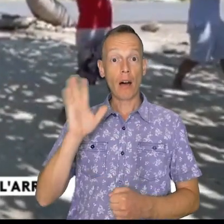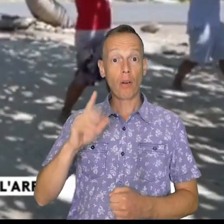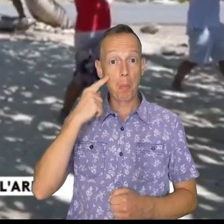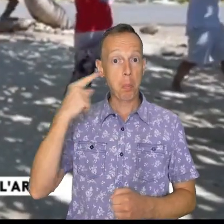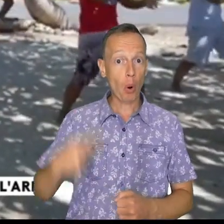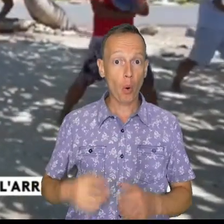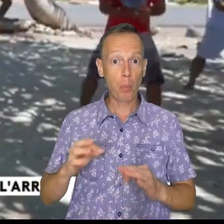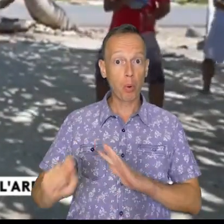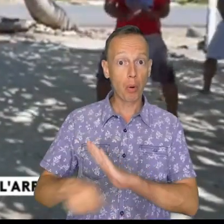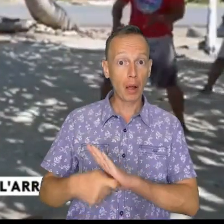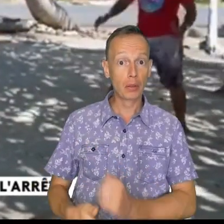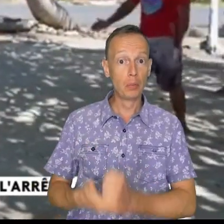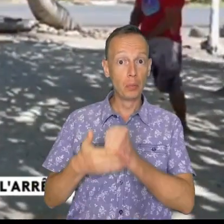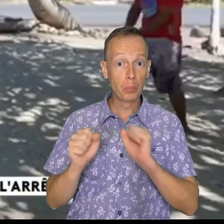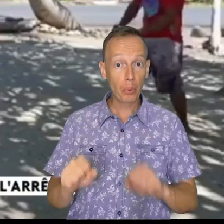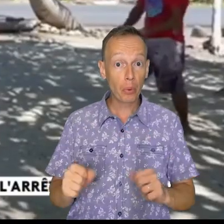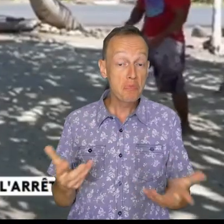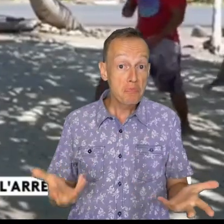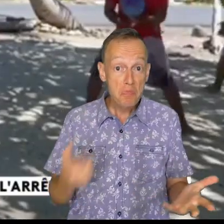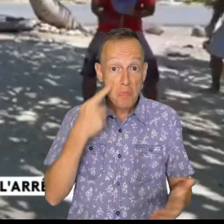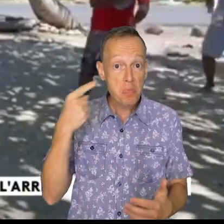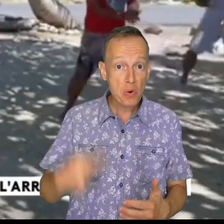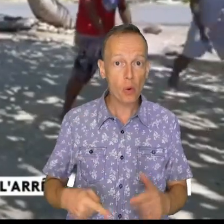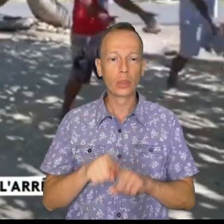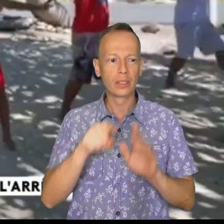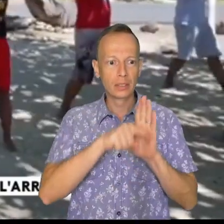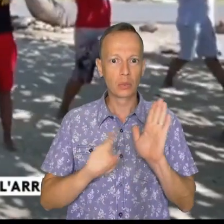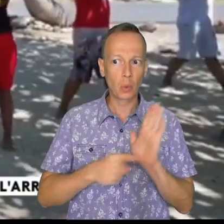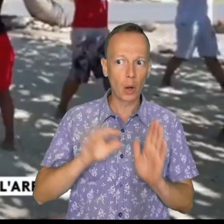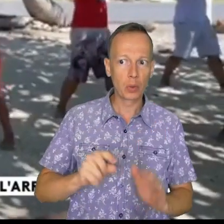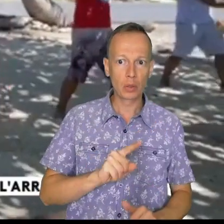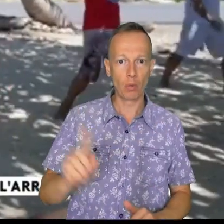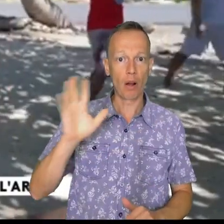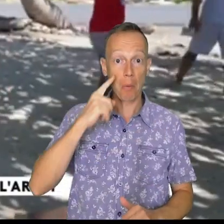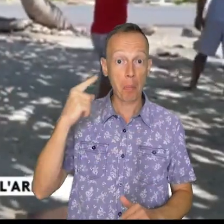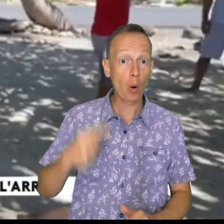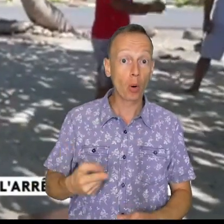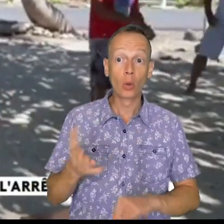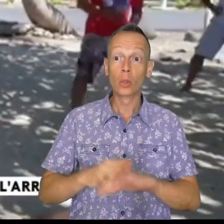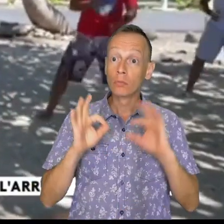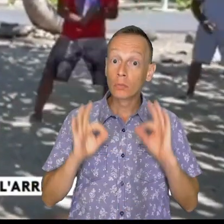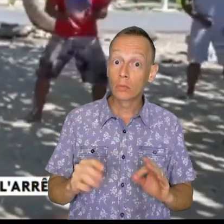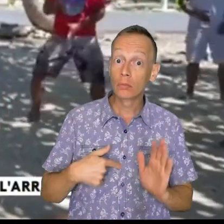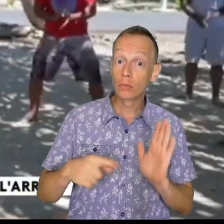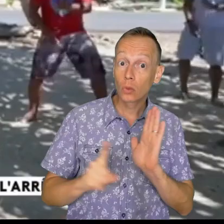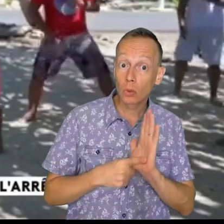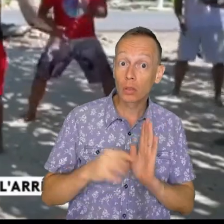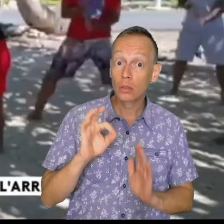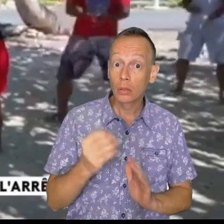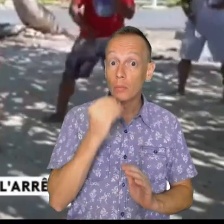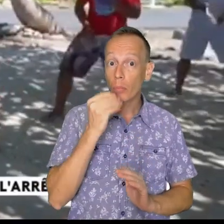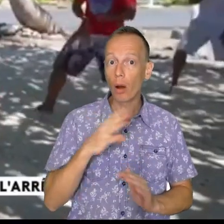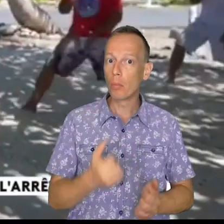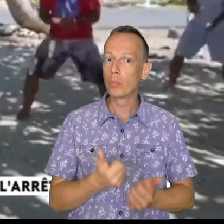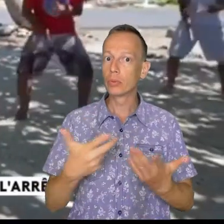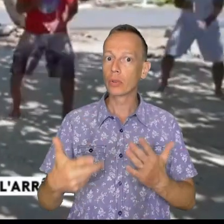au courant des aides et aussi si j'étais éligible ou pas. Et là, j'ai appris que j'étais éligible, qu'il y a